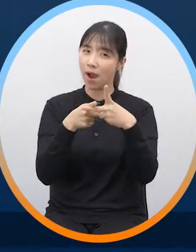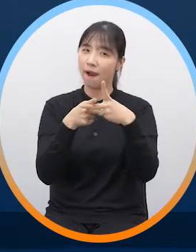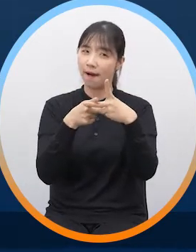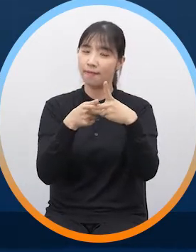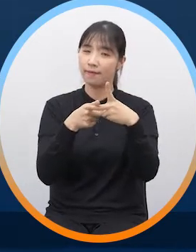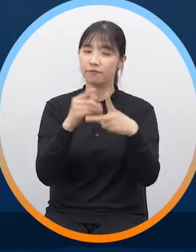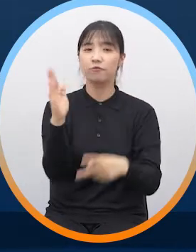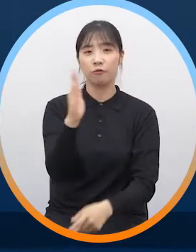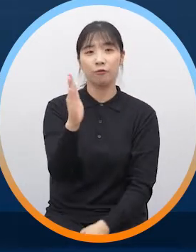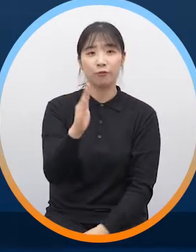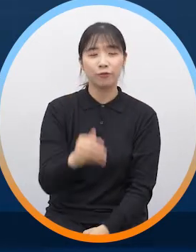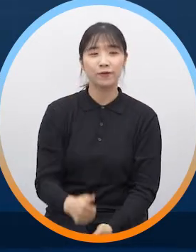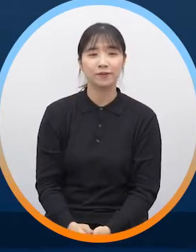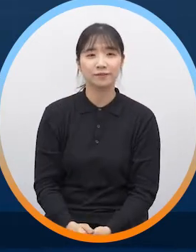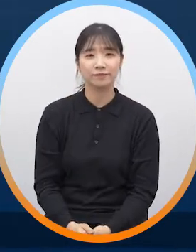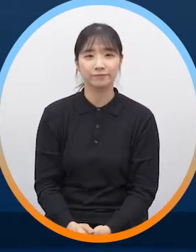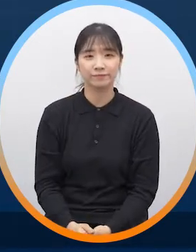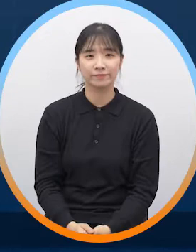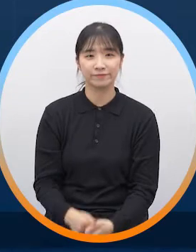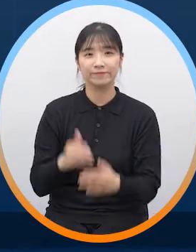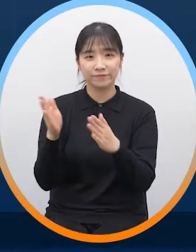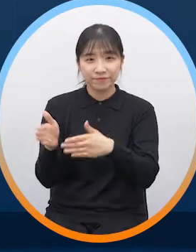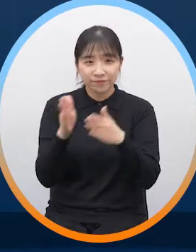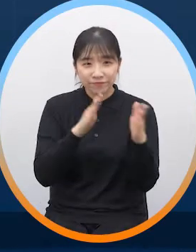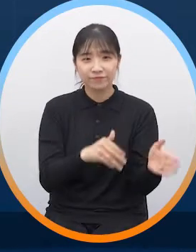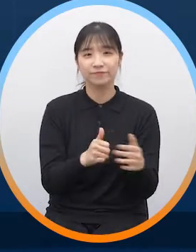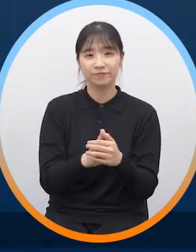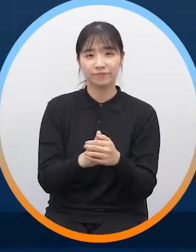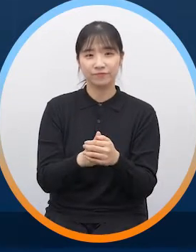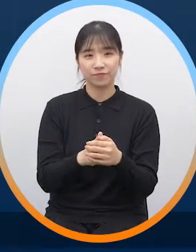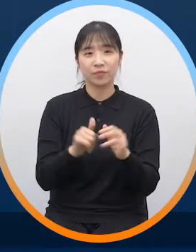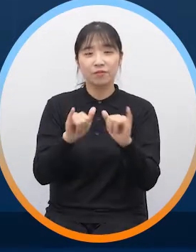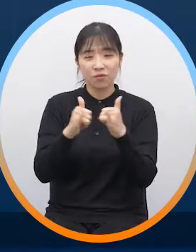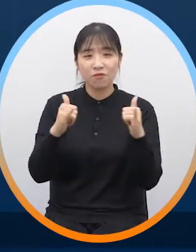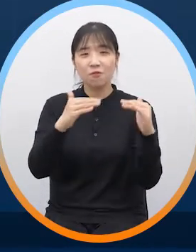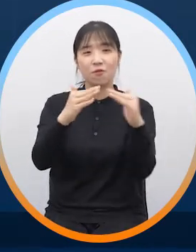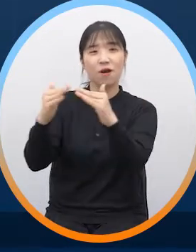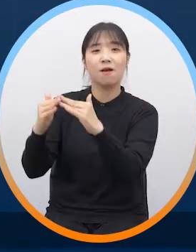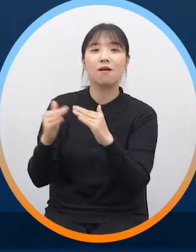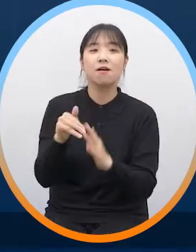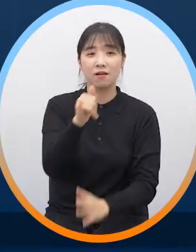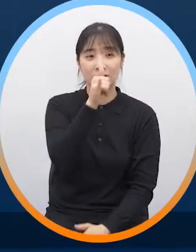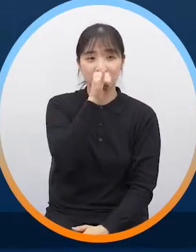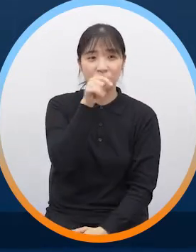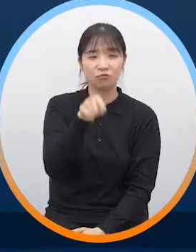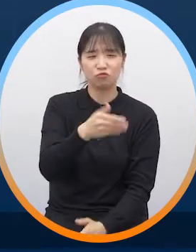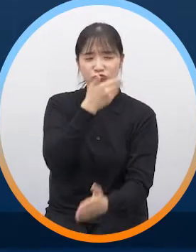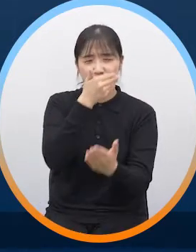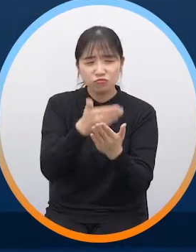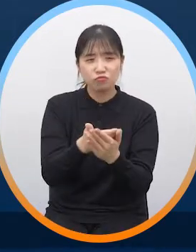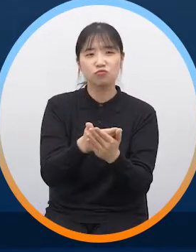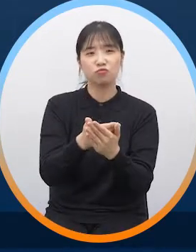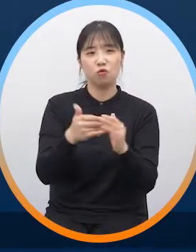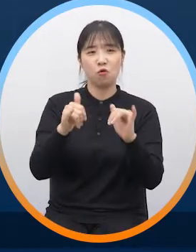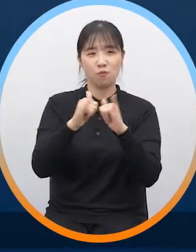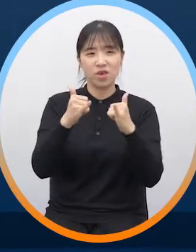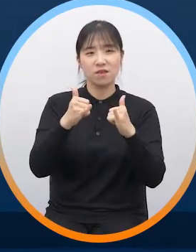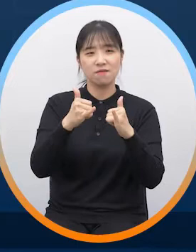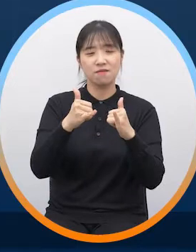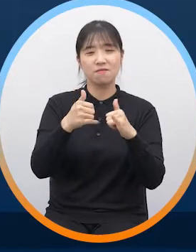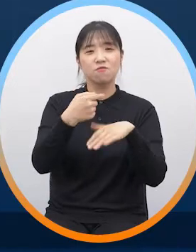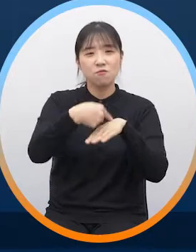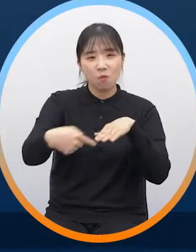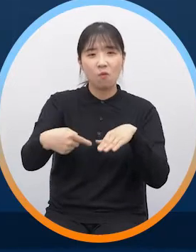1km 반 정도 됐죠. 그 다음에 안에 이제 민속 가옥이 있습니다. 그래서 중요 민속